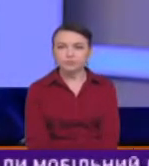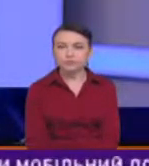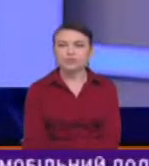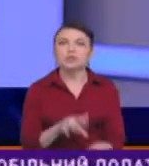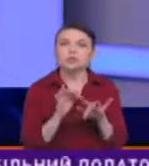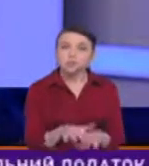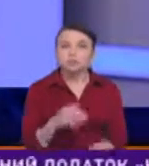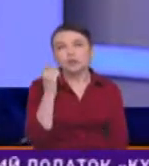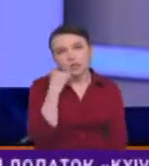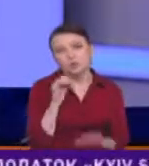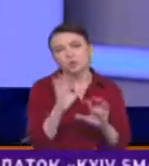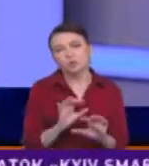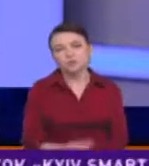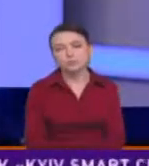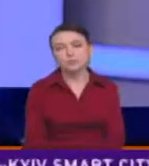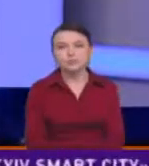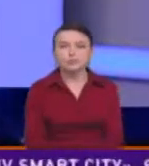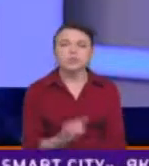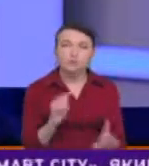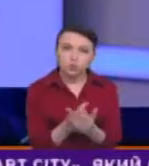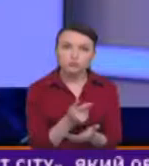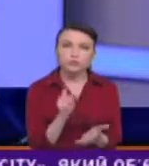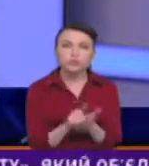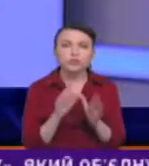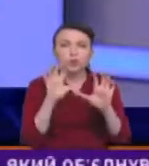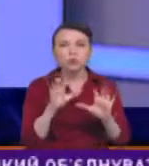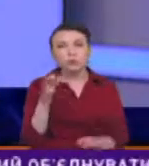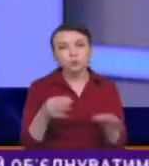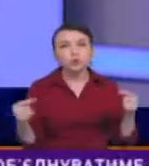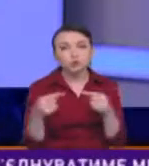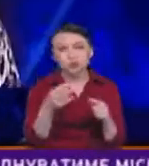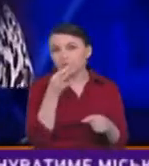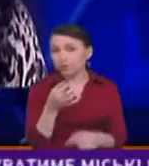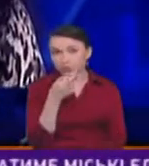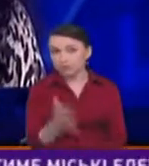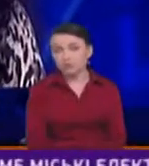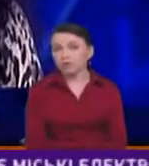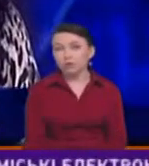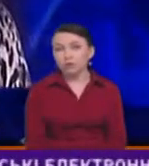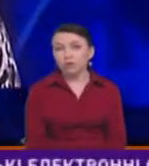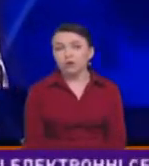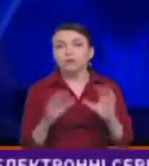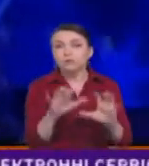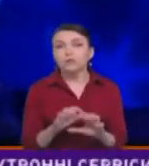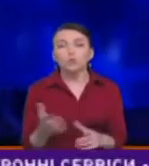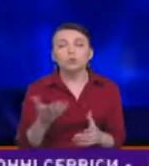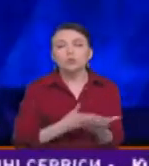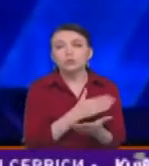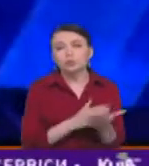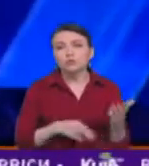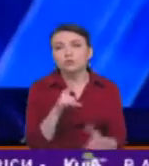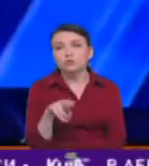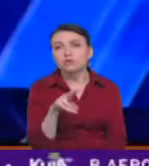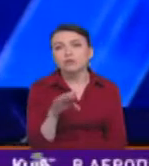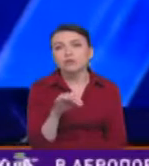Діє старий. Знову повинен Конституційний суд був чітко сказати, він не сказав. Ні в законі, коли скасував Кидаловський закон про